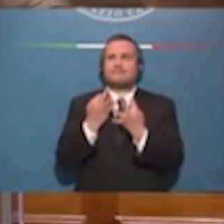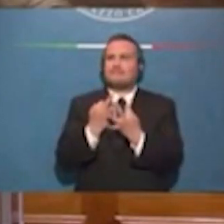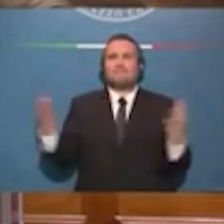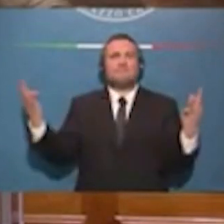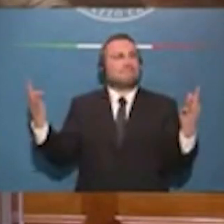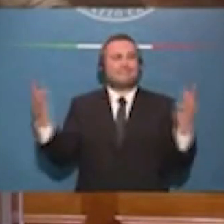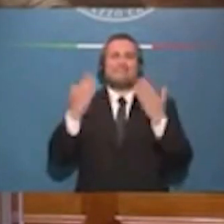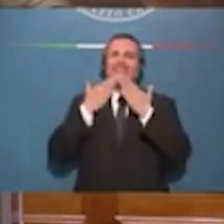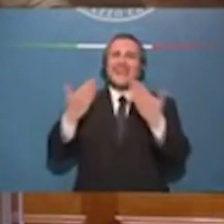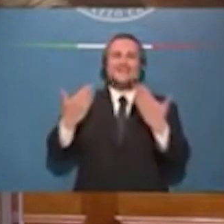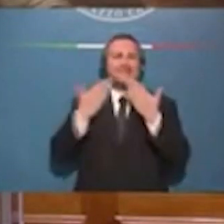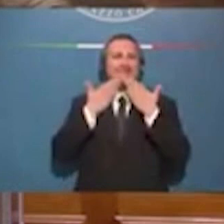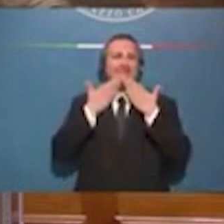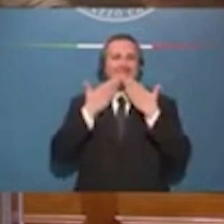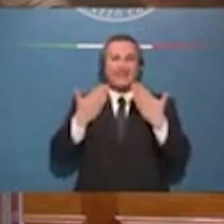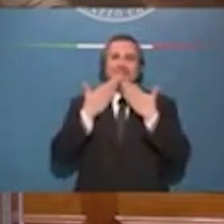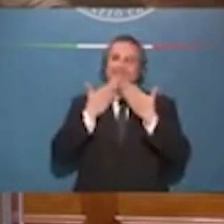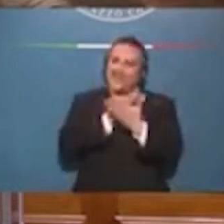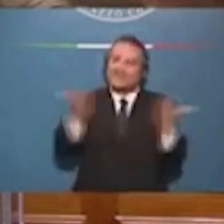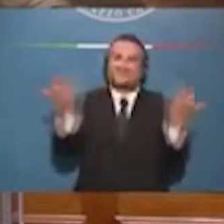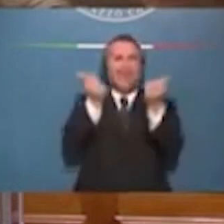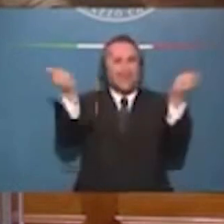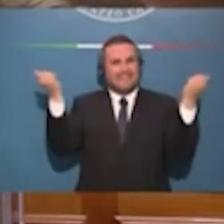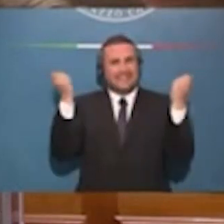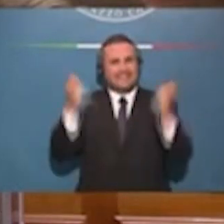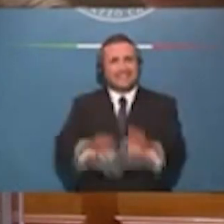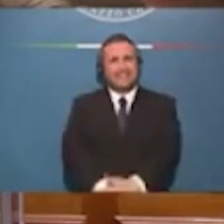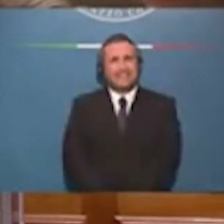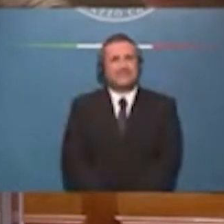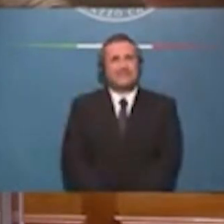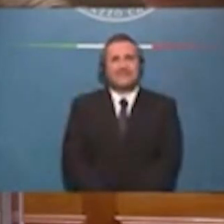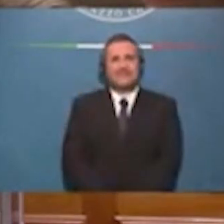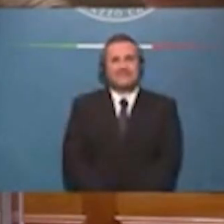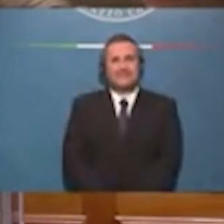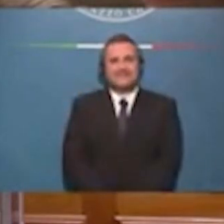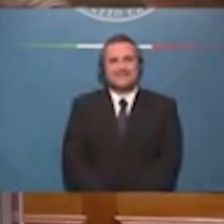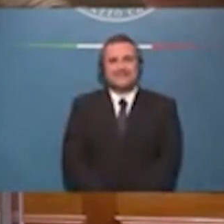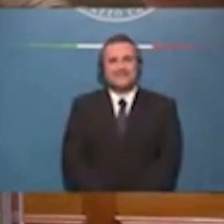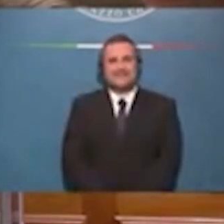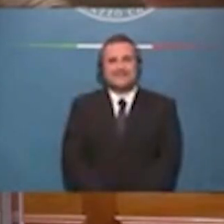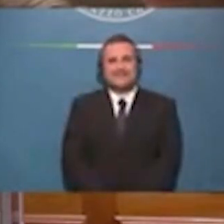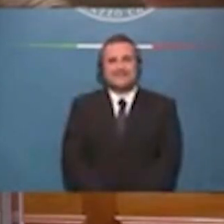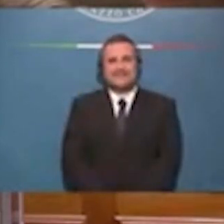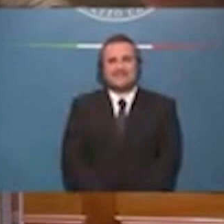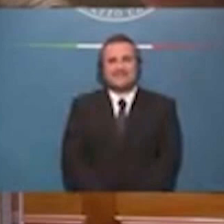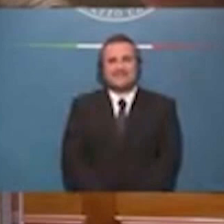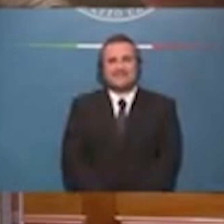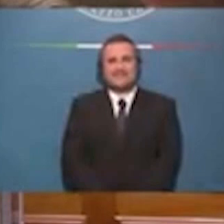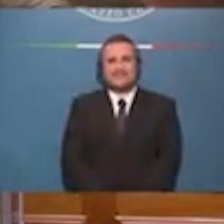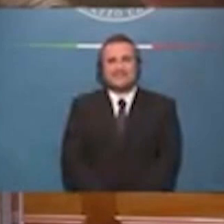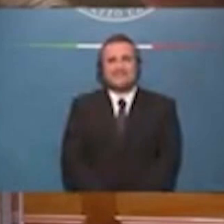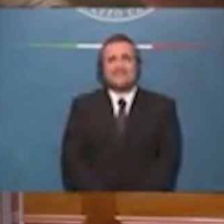di adesione alla NATO è una chiara risposta all'invasione russa dell'Ucraina e alla minaccia che rappresenta per la pace in Europa, per la